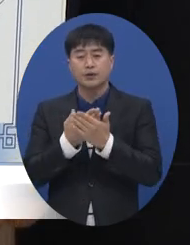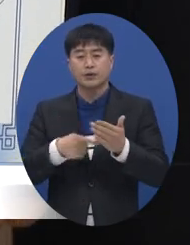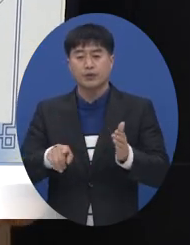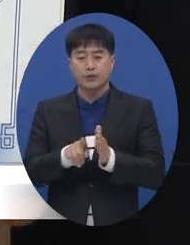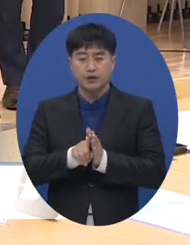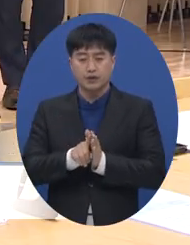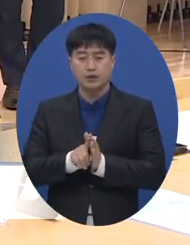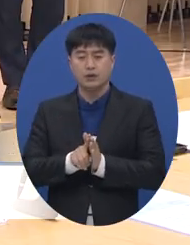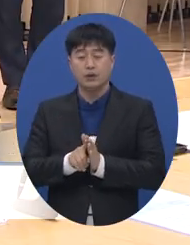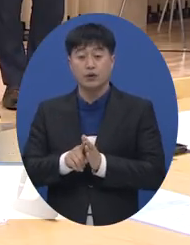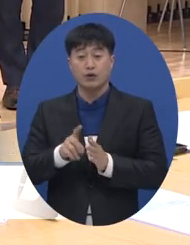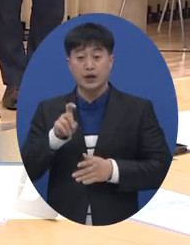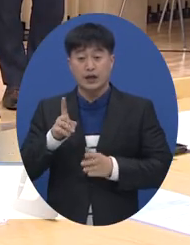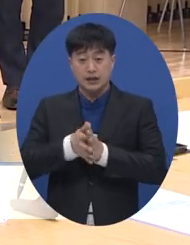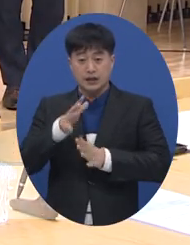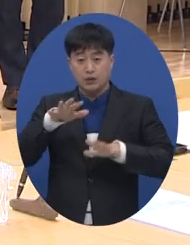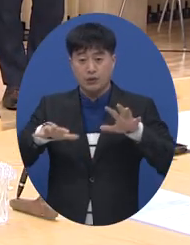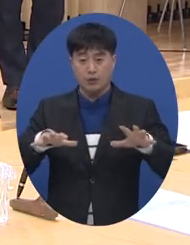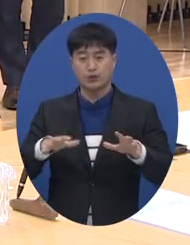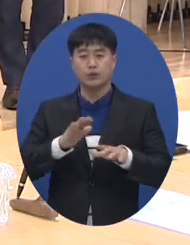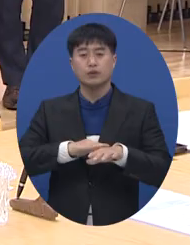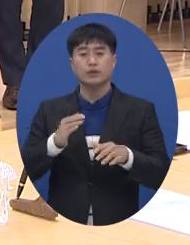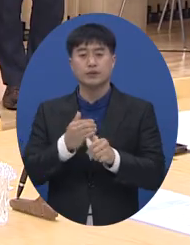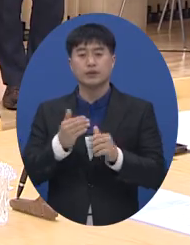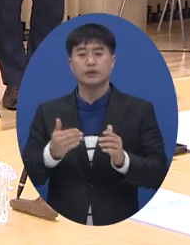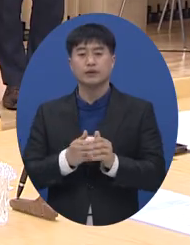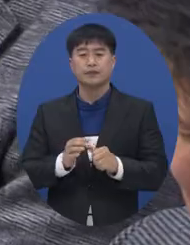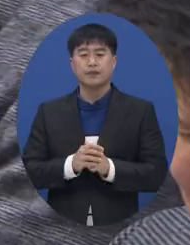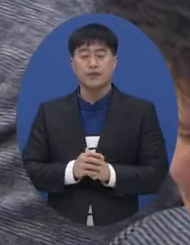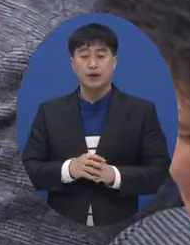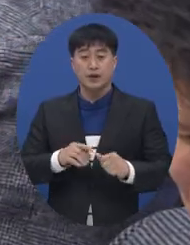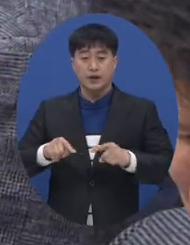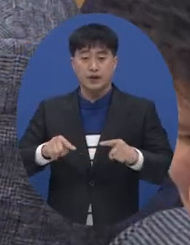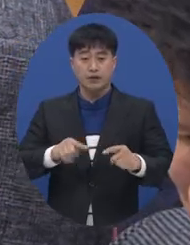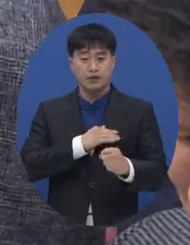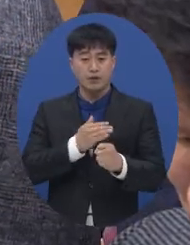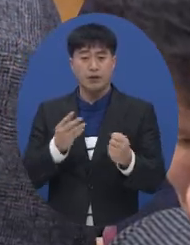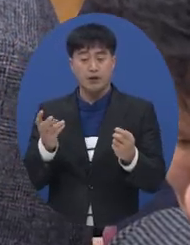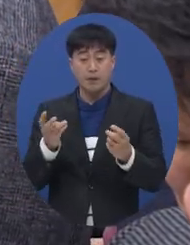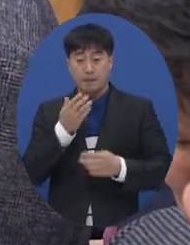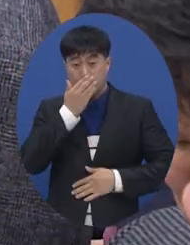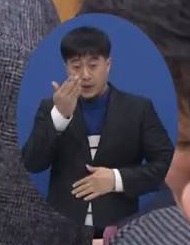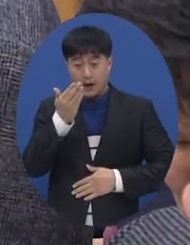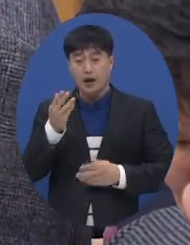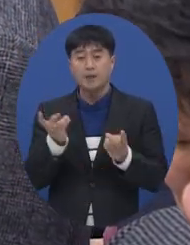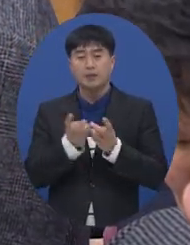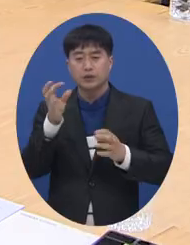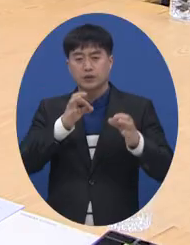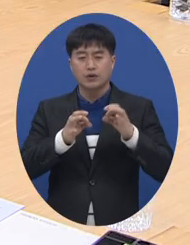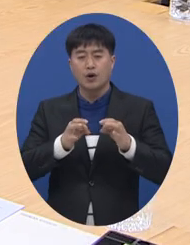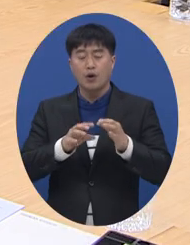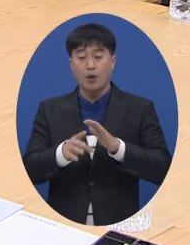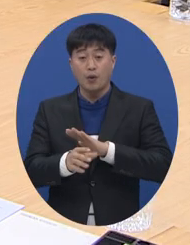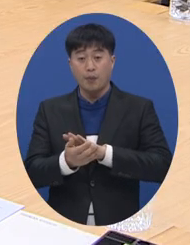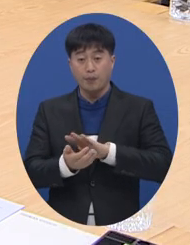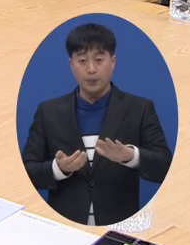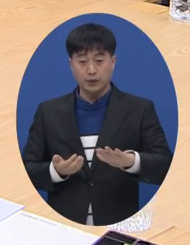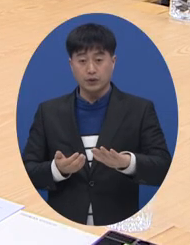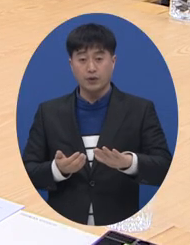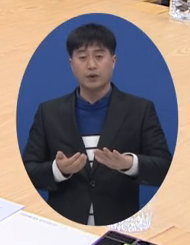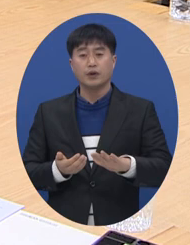등 11개 시가 손을 맞잡았습니다. 행정력으로 가능한 방안을 찾아 선제적으로 공동 대응하겠다는